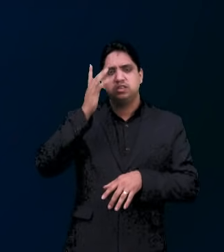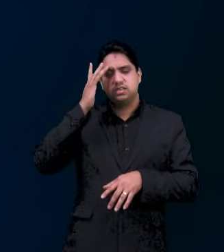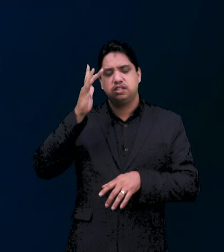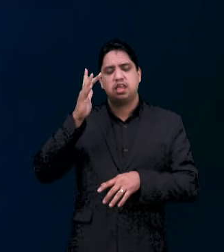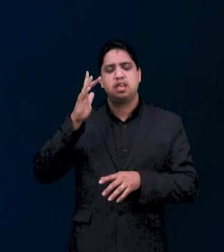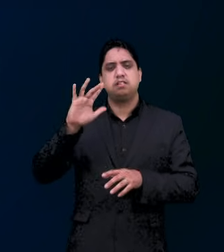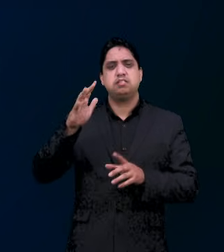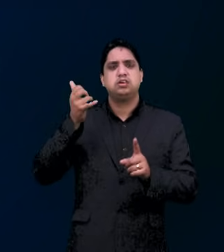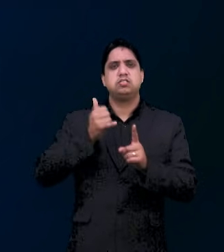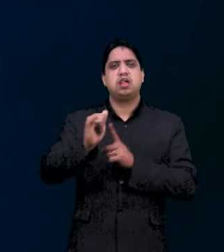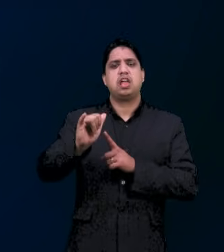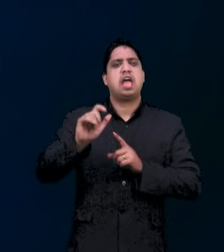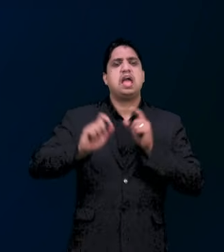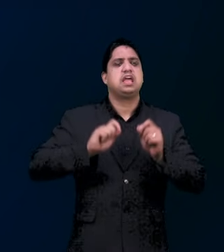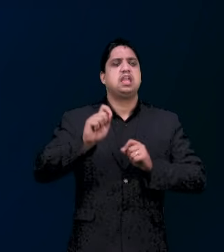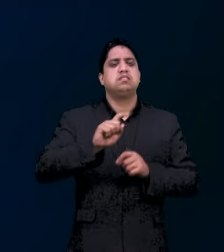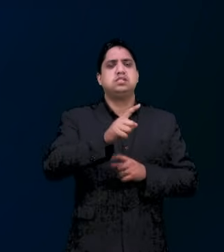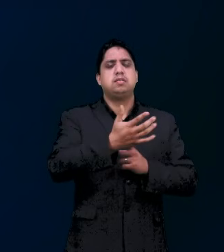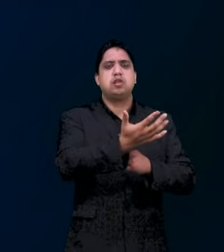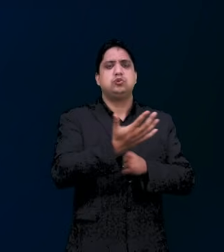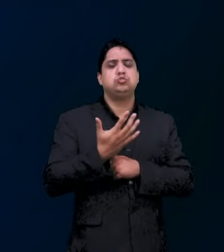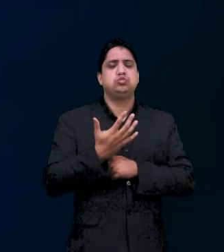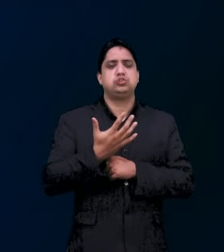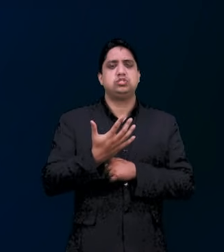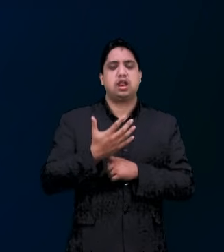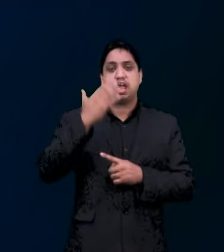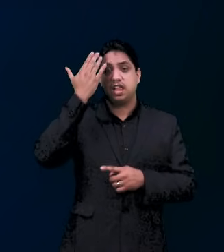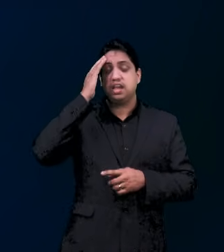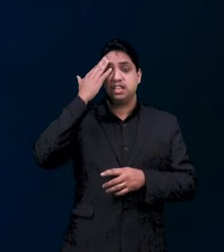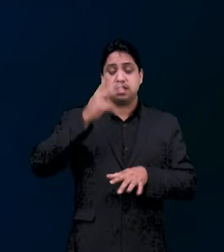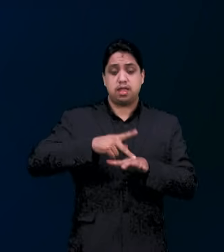comment nous pouvons faire cette différence prophétiquement?